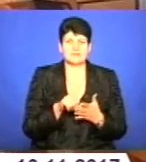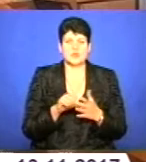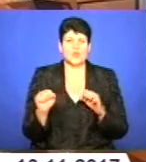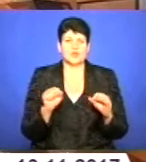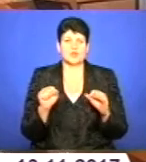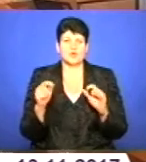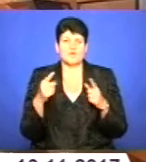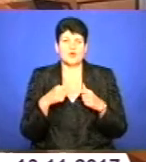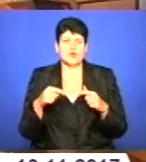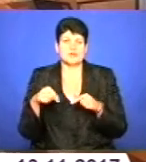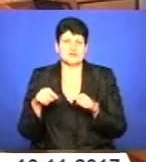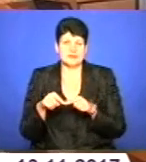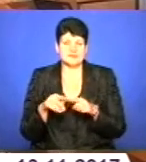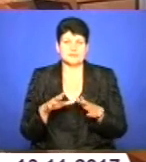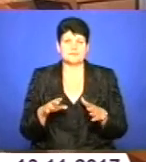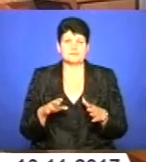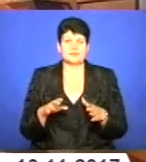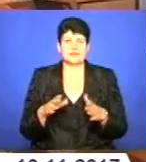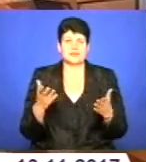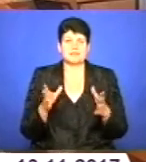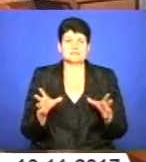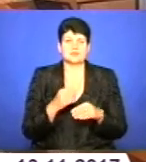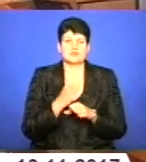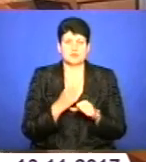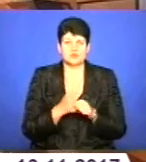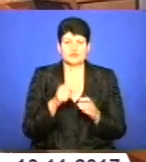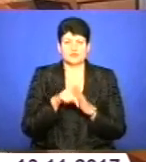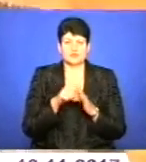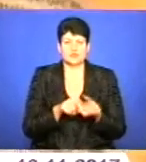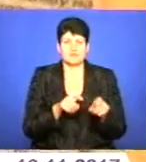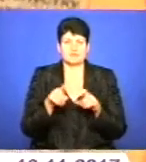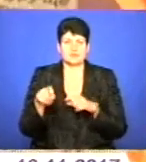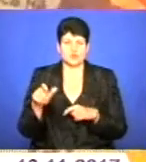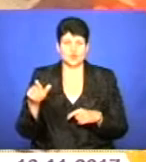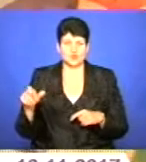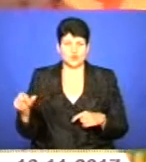урядових організацій, неурядових організацій, які співпрацюють з внутрішньопереміщеними